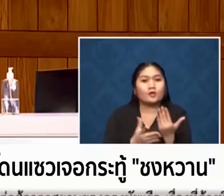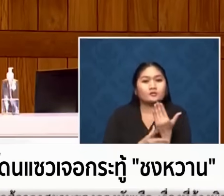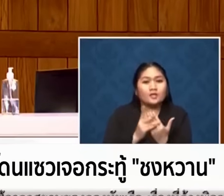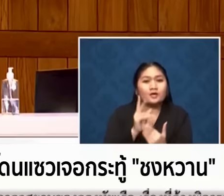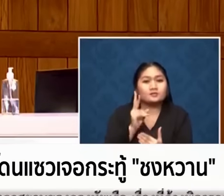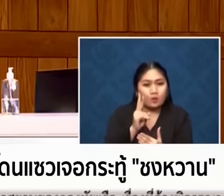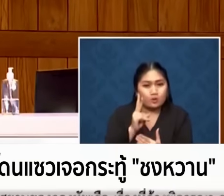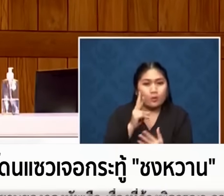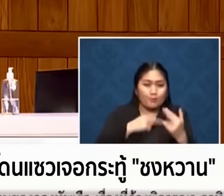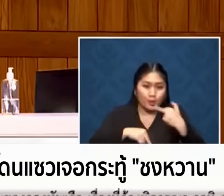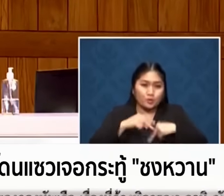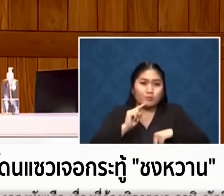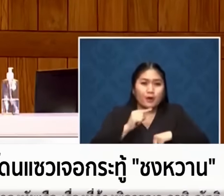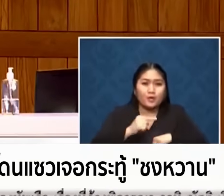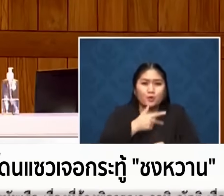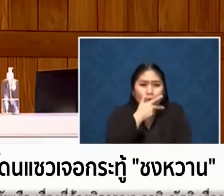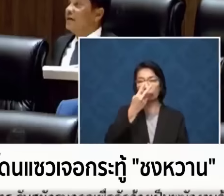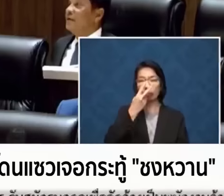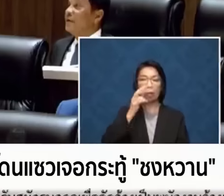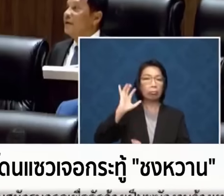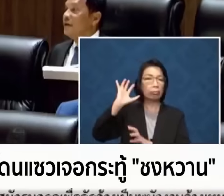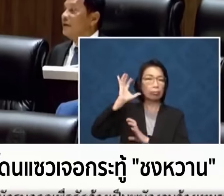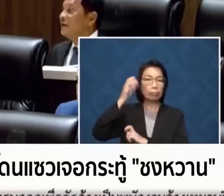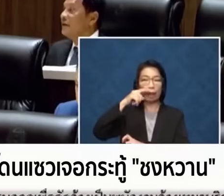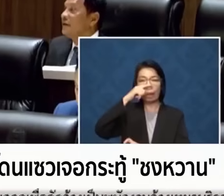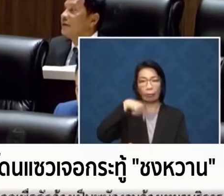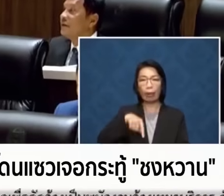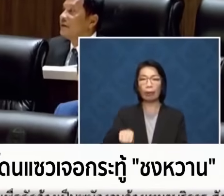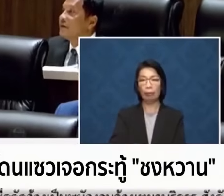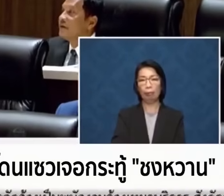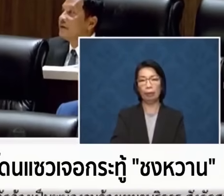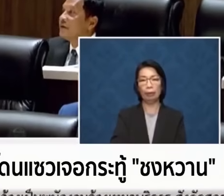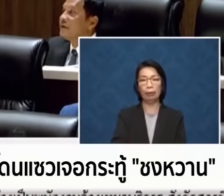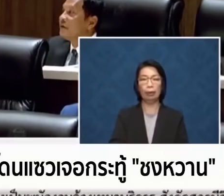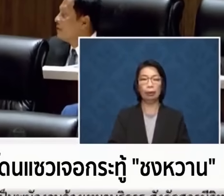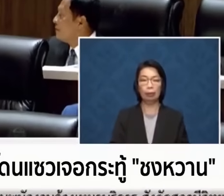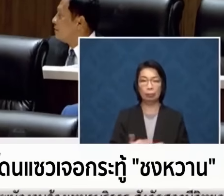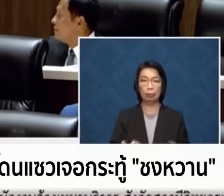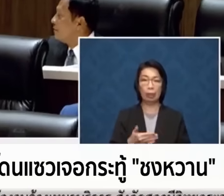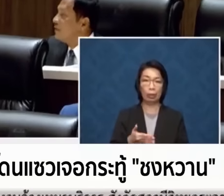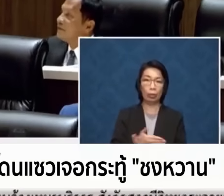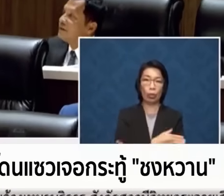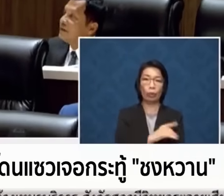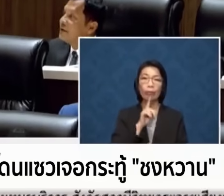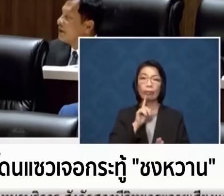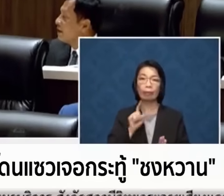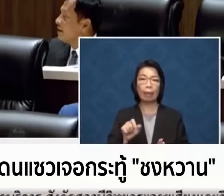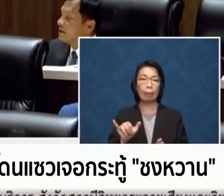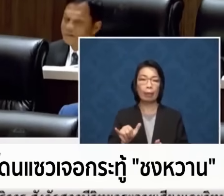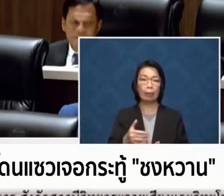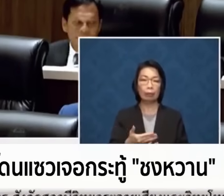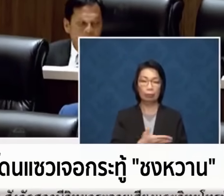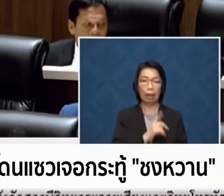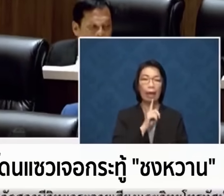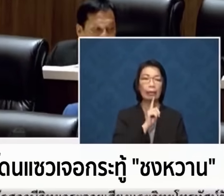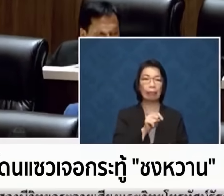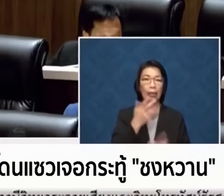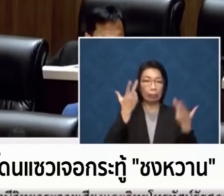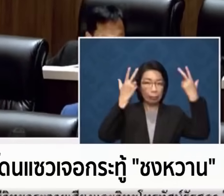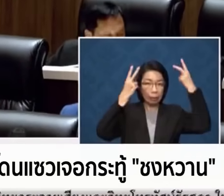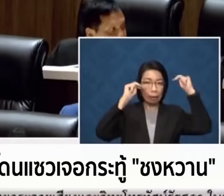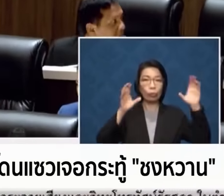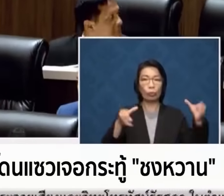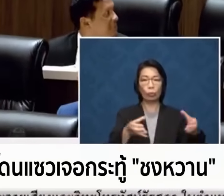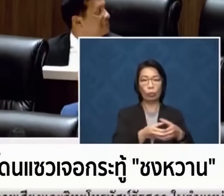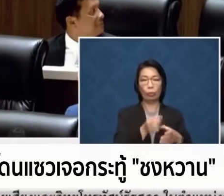ก็จะไปตรวจใหม่ดูซิน้ำตาลขึ้นหรือเปล่าแหมโหกว่าจะเข้าคำตอบคำถามกันได้ที่แซวกันทั้งคู่ทั้ง 2คนเลยเป็นสีสันนะคะเออตั้งแต่